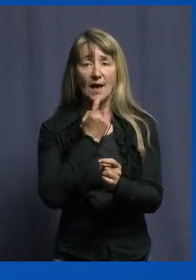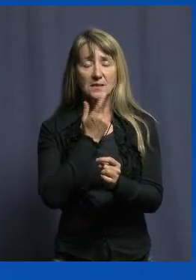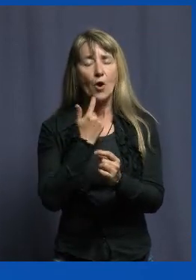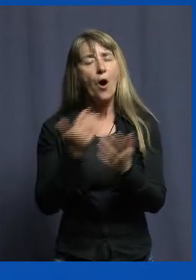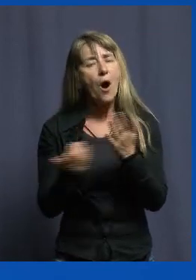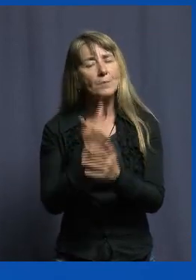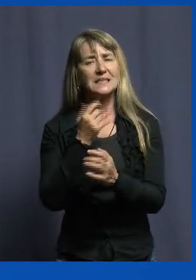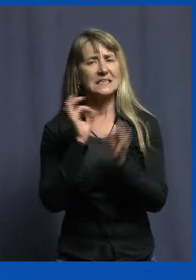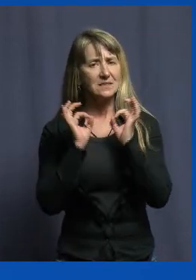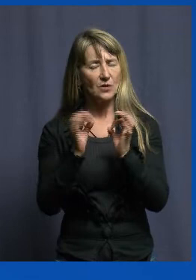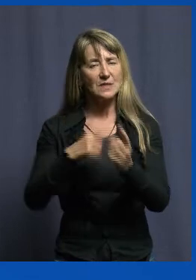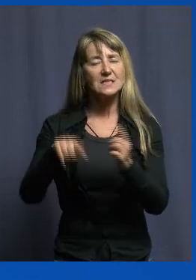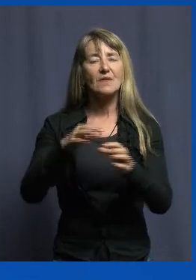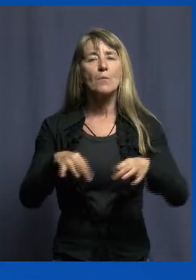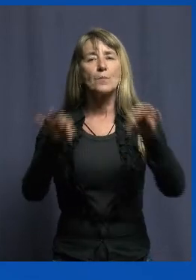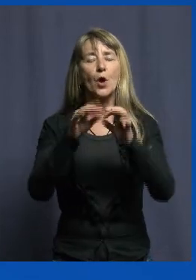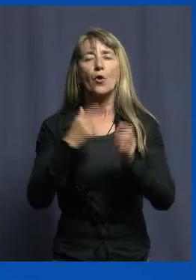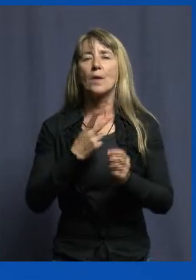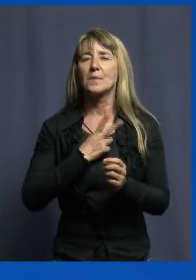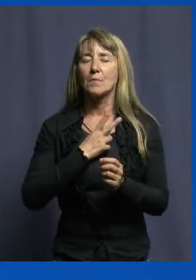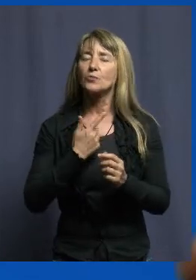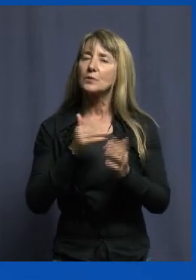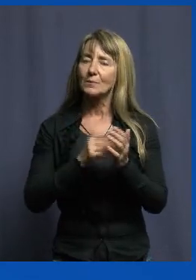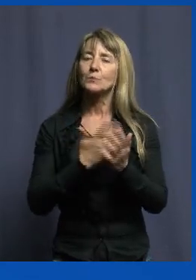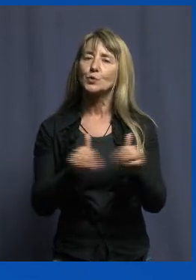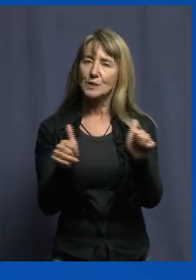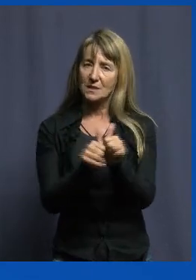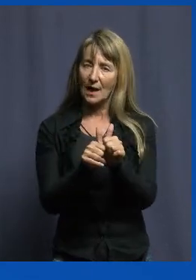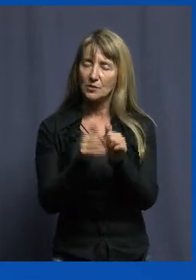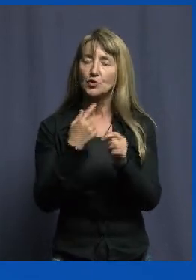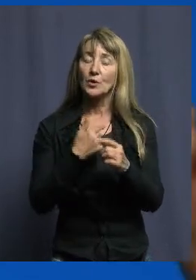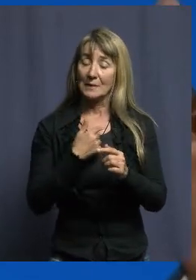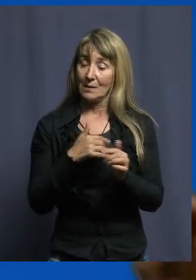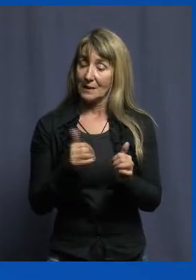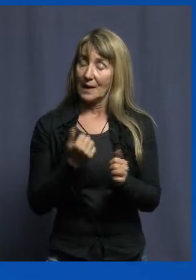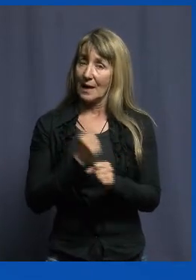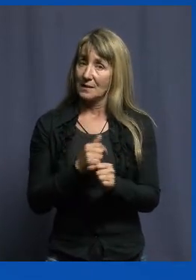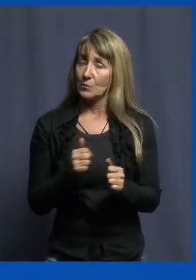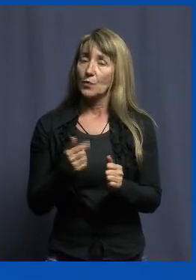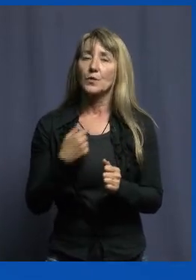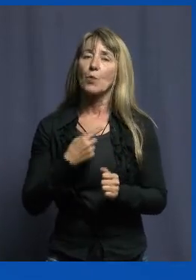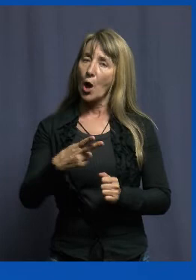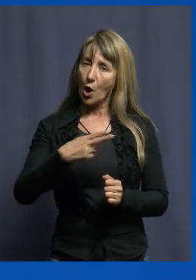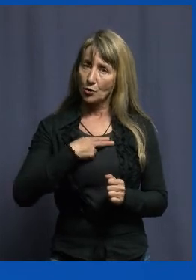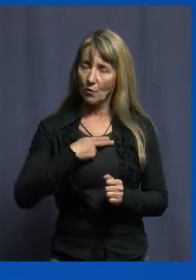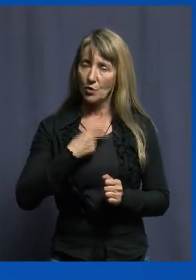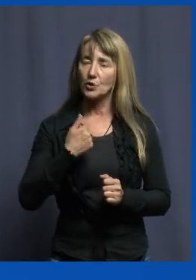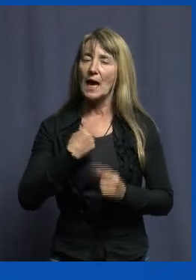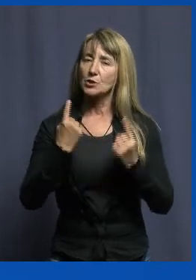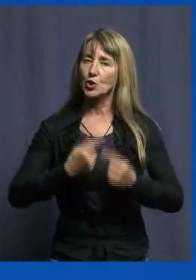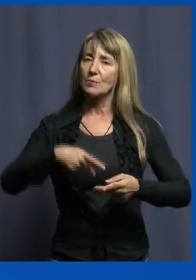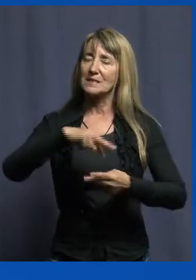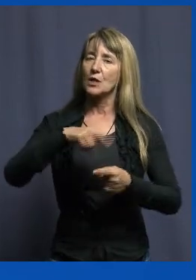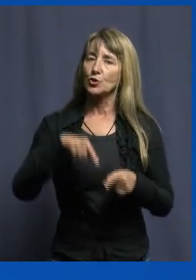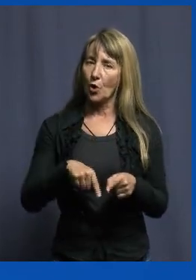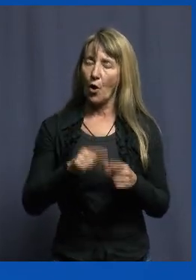kažem, siguran sam za sve projekte koje mi imamo, a koje treba da budu zajednički. A za projekte koje mi treba da radimo, to je moja odgovornost, to ja stojim iza toga,